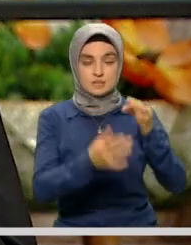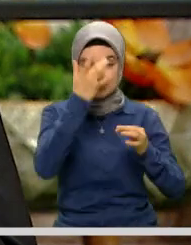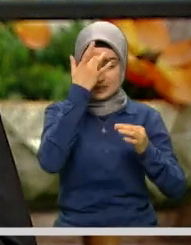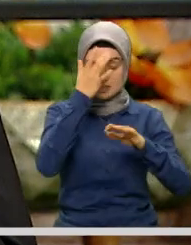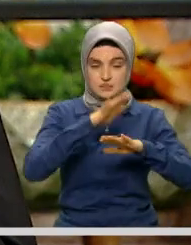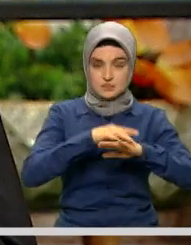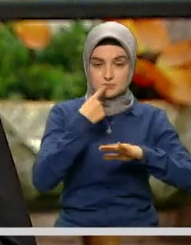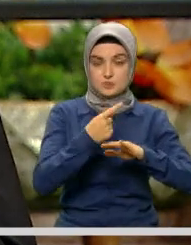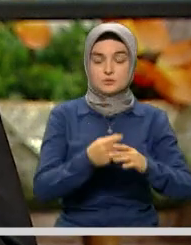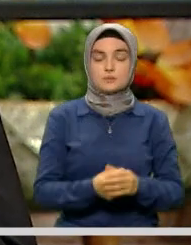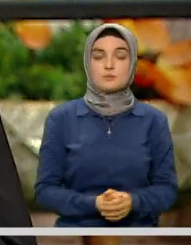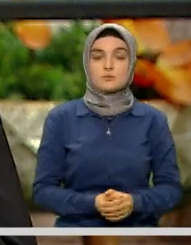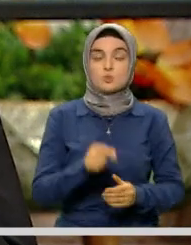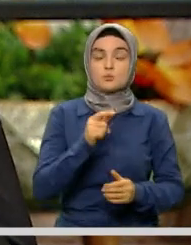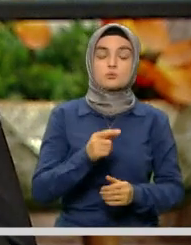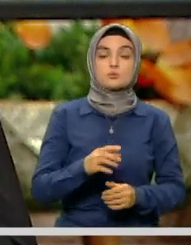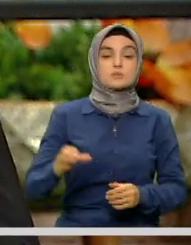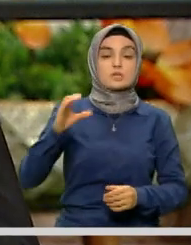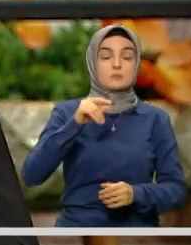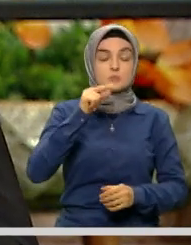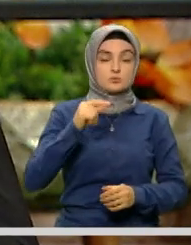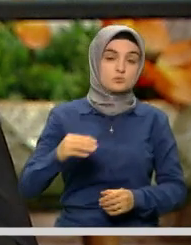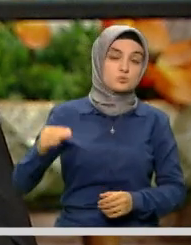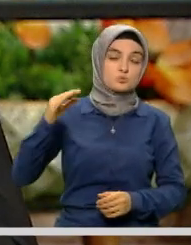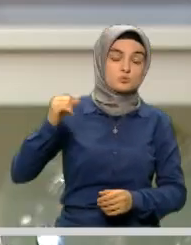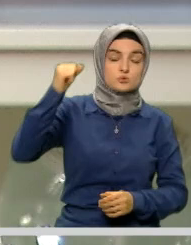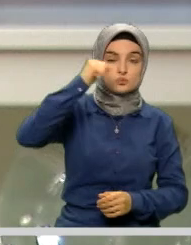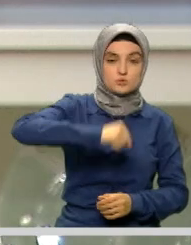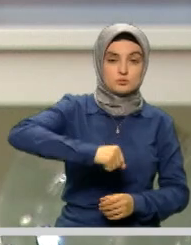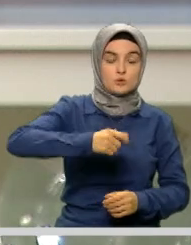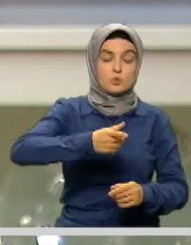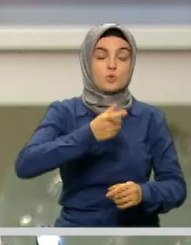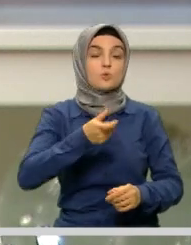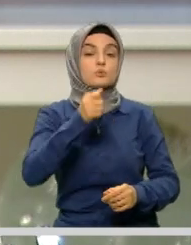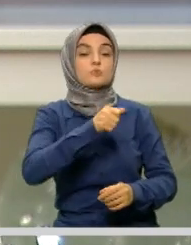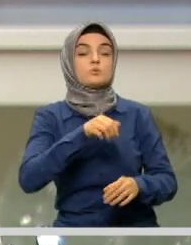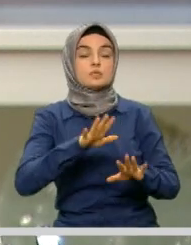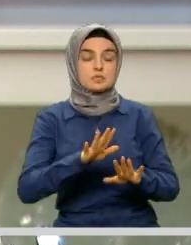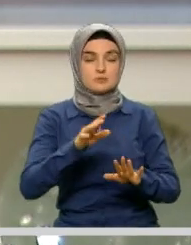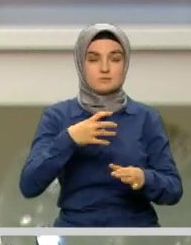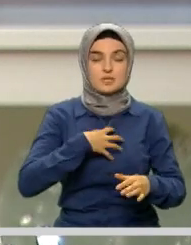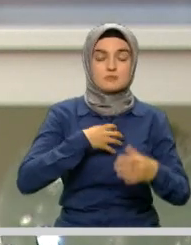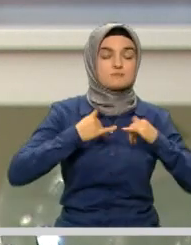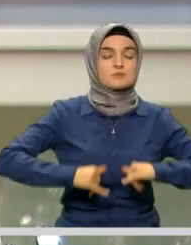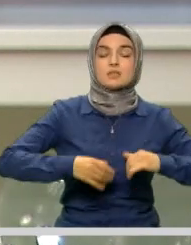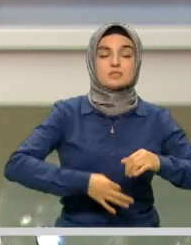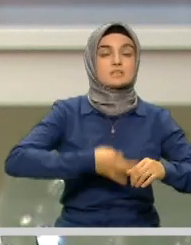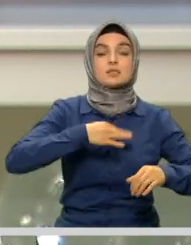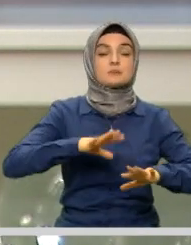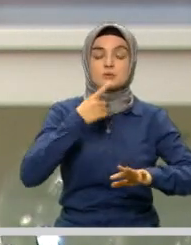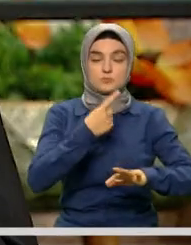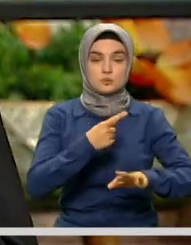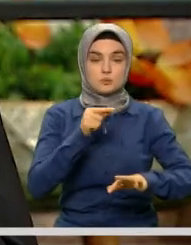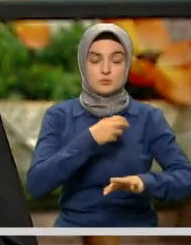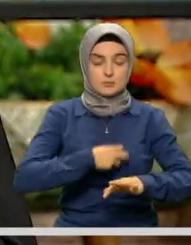İslam'ın en büyük düşmanını öldürmediğim müddetçe kendime asla diyor izin vermeyeceğim, rahat hissetmeyeceğim. Ve Efendimiz